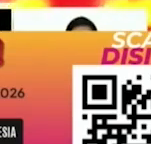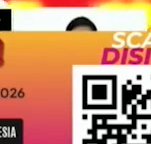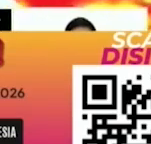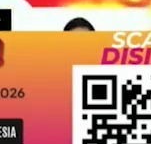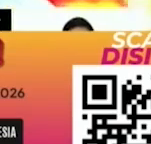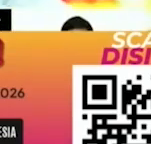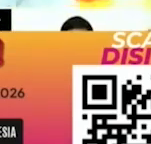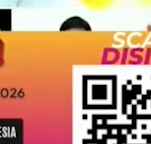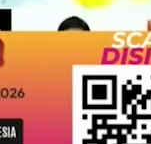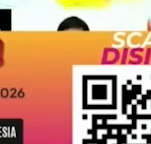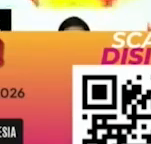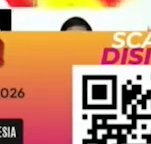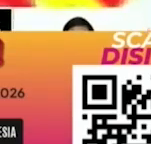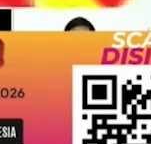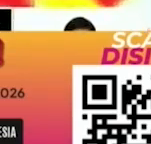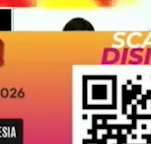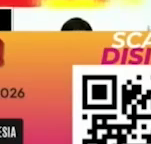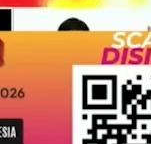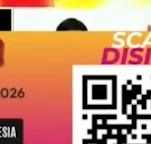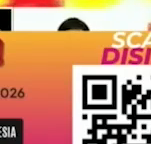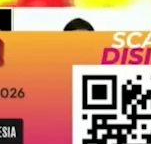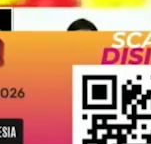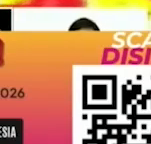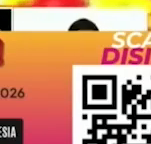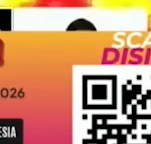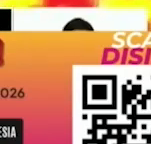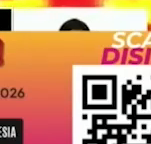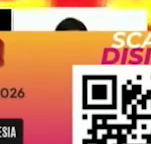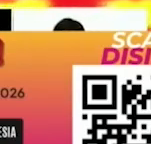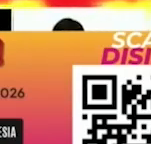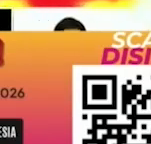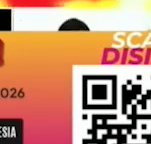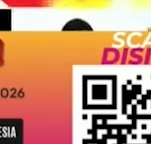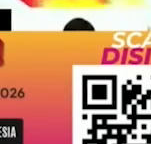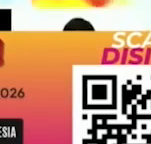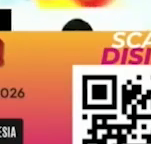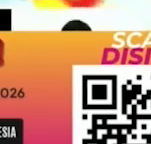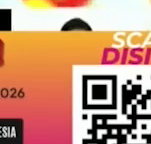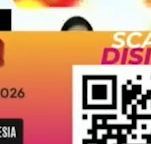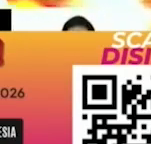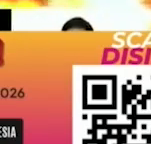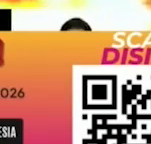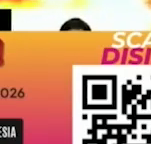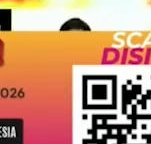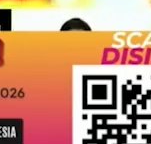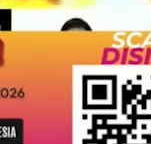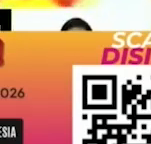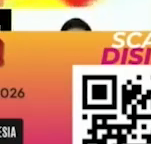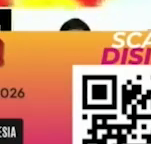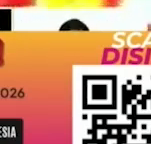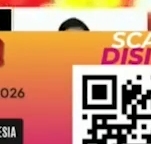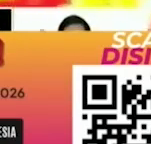sekarang menempati nomor 74 dari 156 kota Global Jakarta hanya unggul